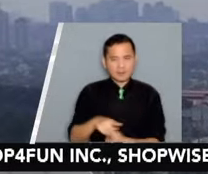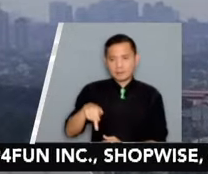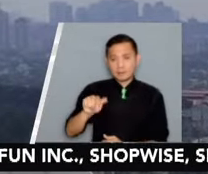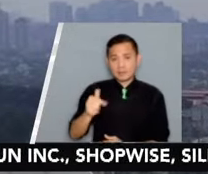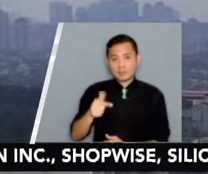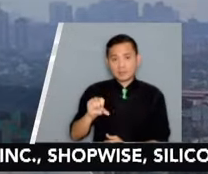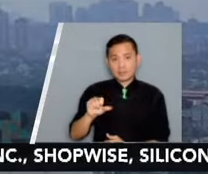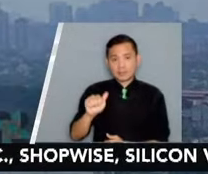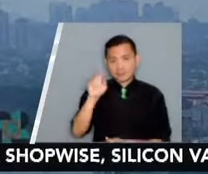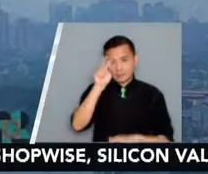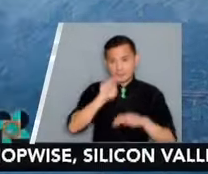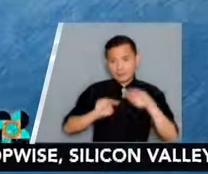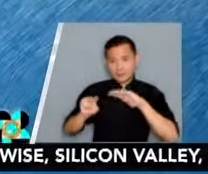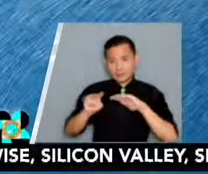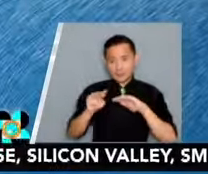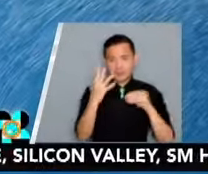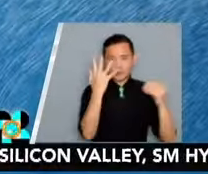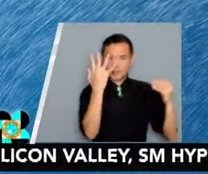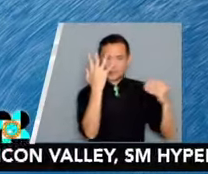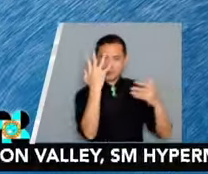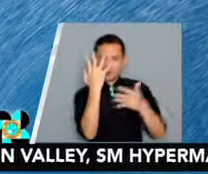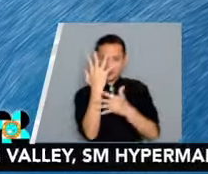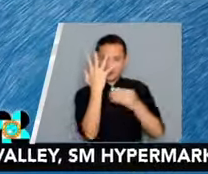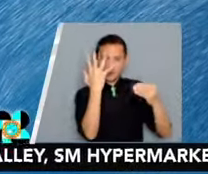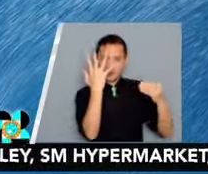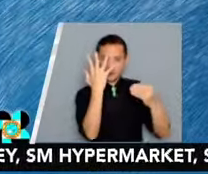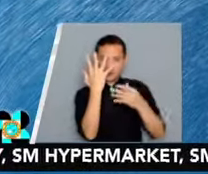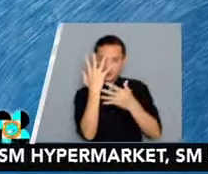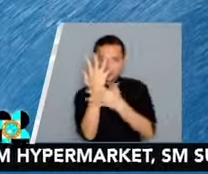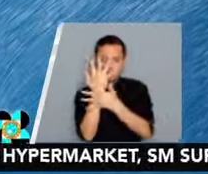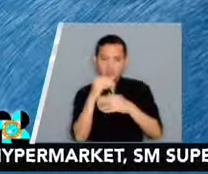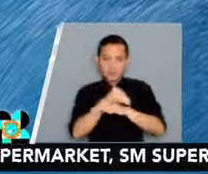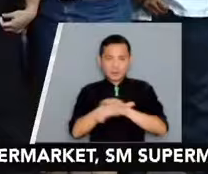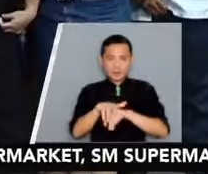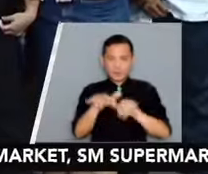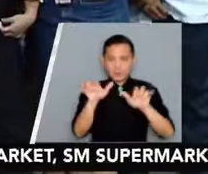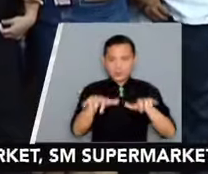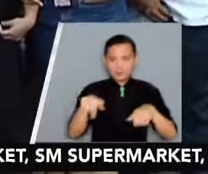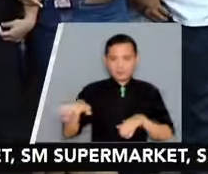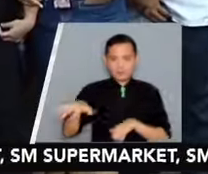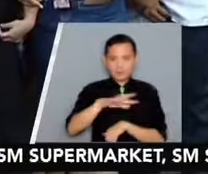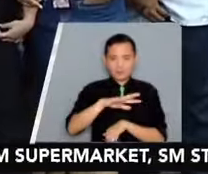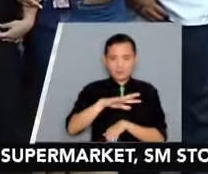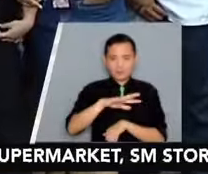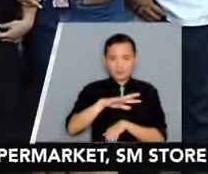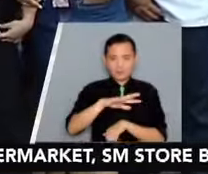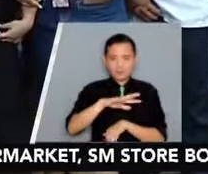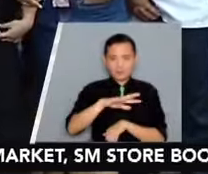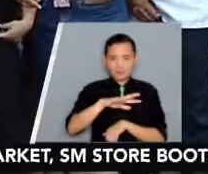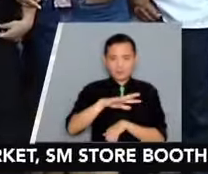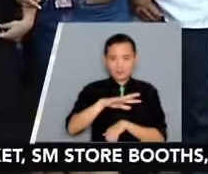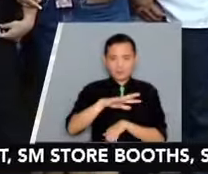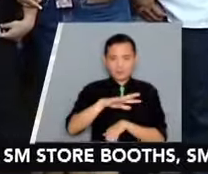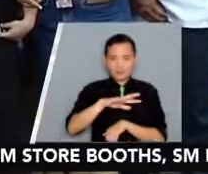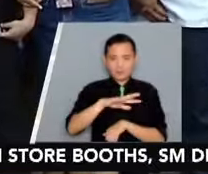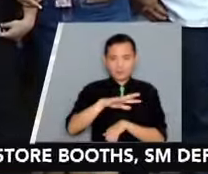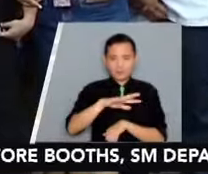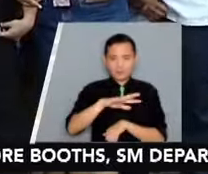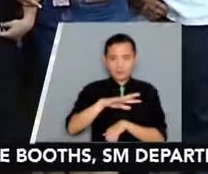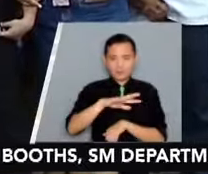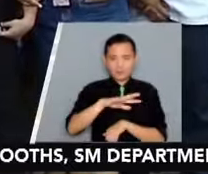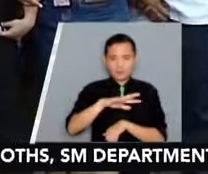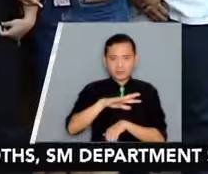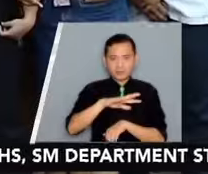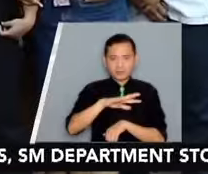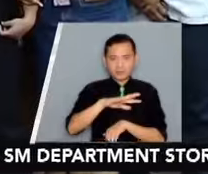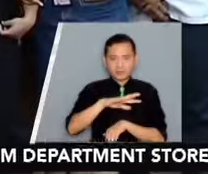umiiral na weather system ayon sa ating bang Pilipinas. Ingat po mga kapuso, magbaon ng maraming tubig at magbaon po ng payo.